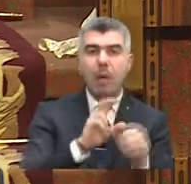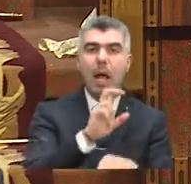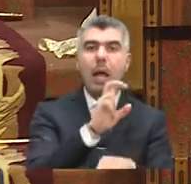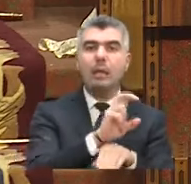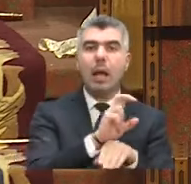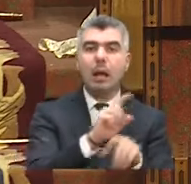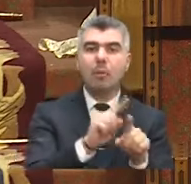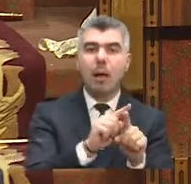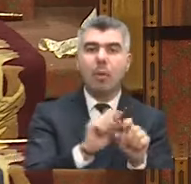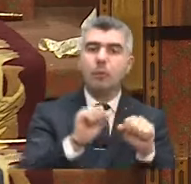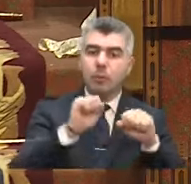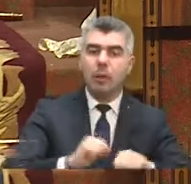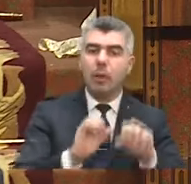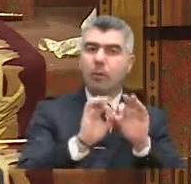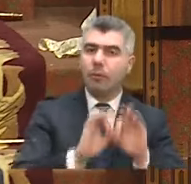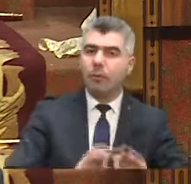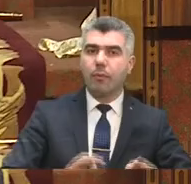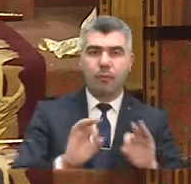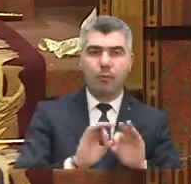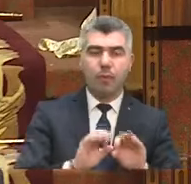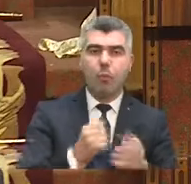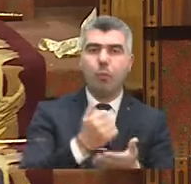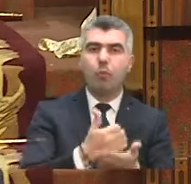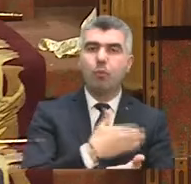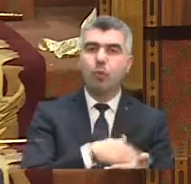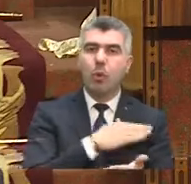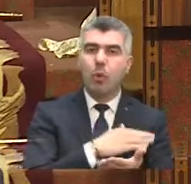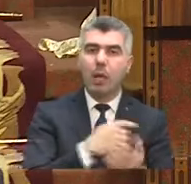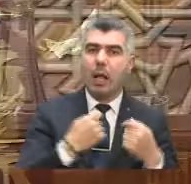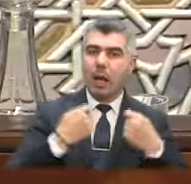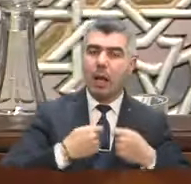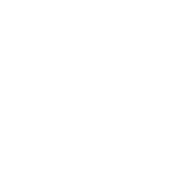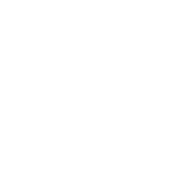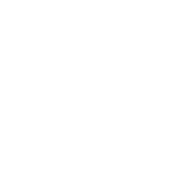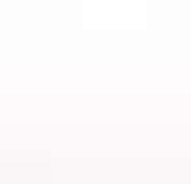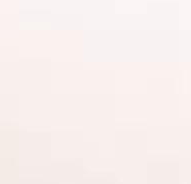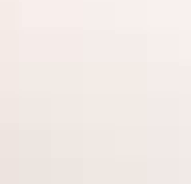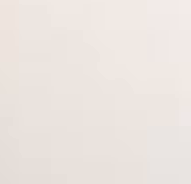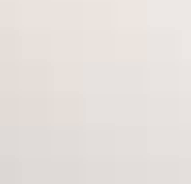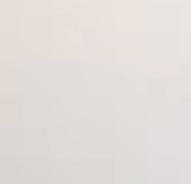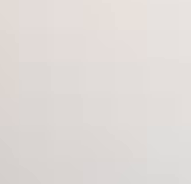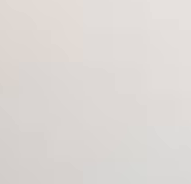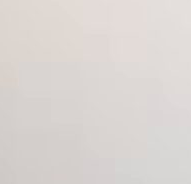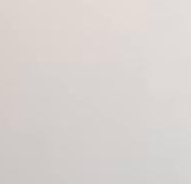يتم تفعيلها وهذه مسؤولية الرئيس ومسؤولية شكرا. المكتب شكرا سيد الرئيس.